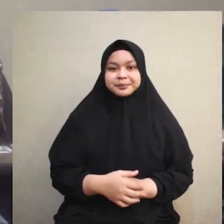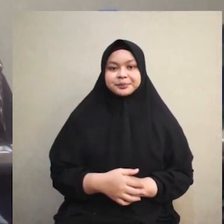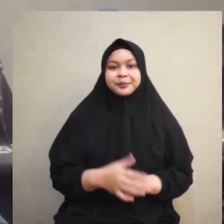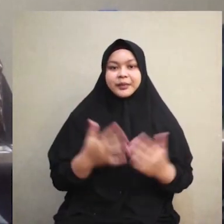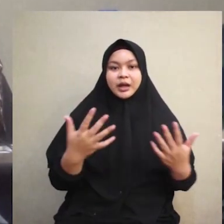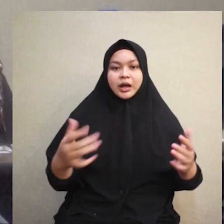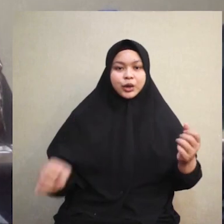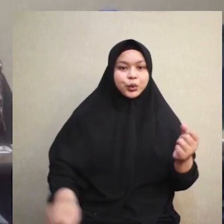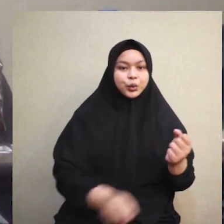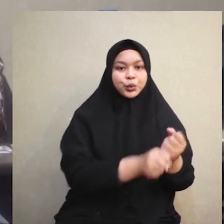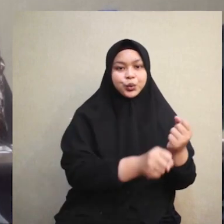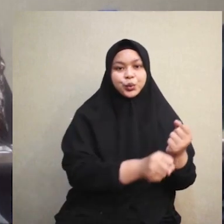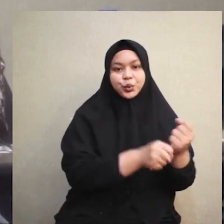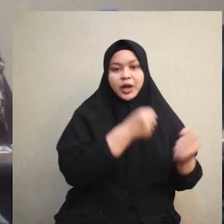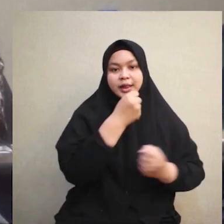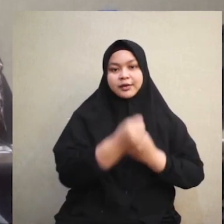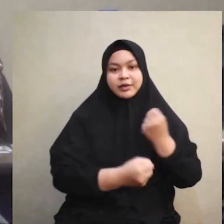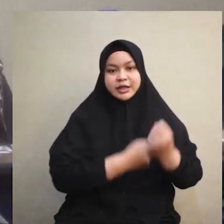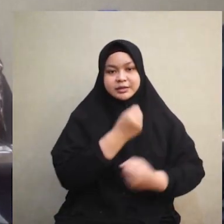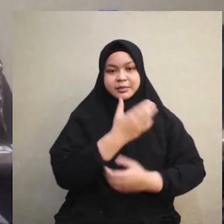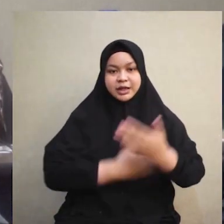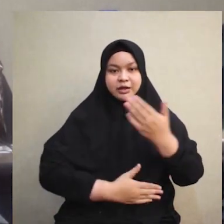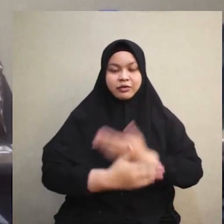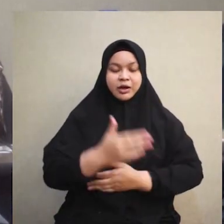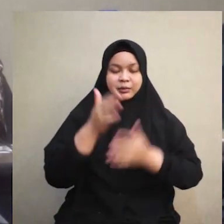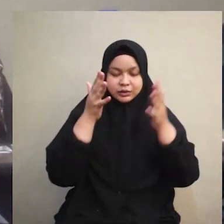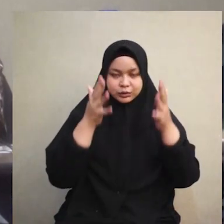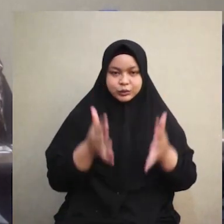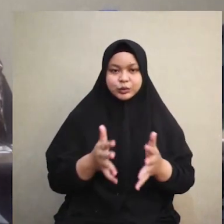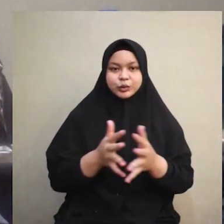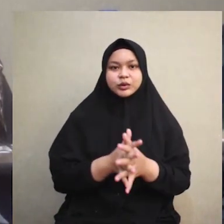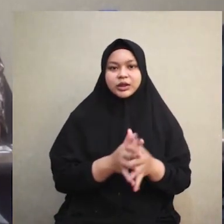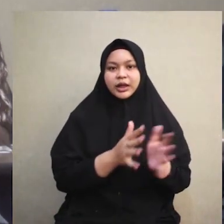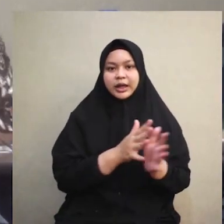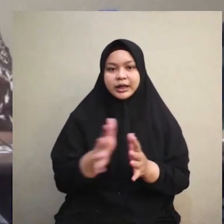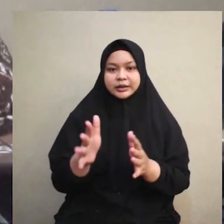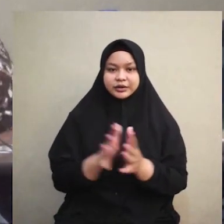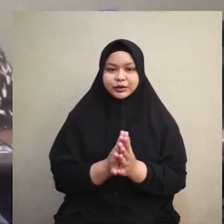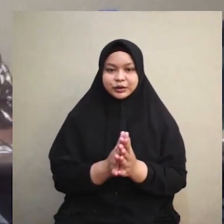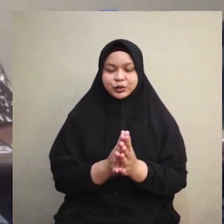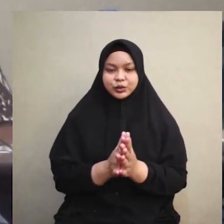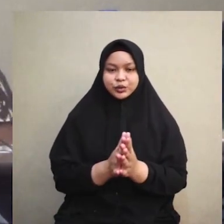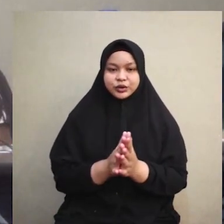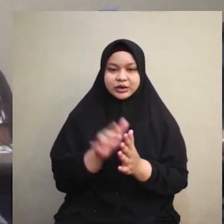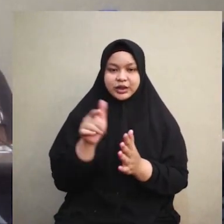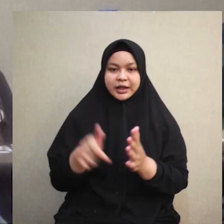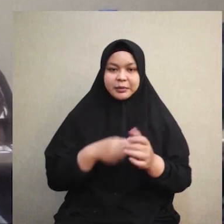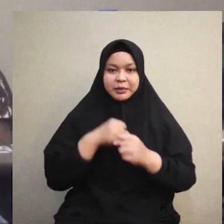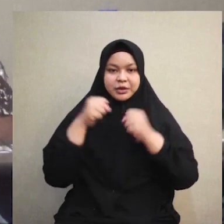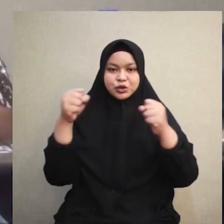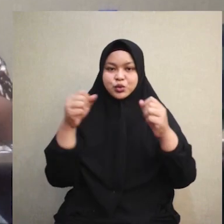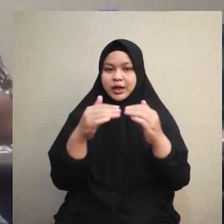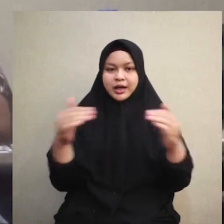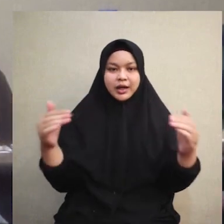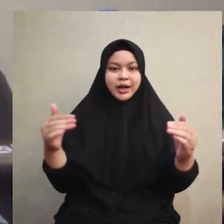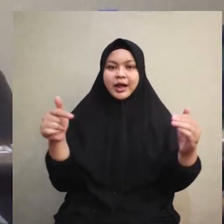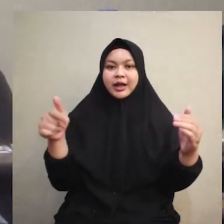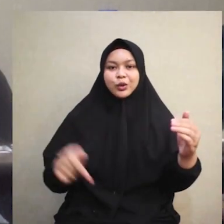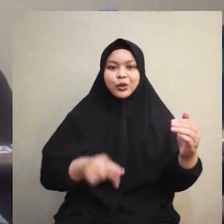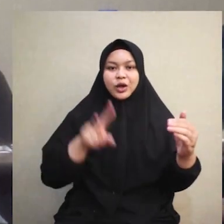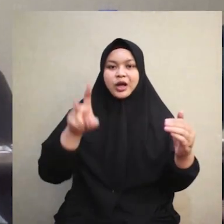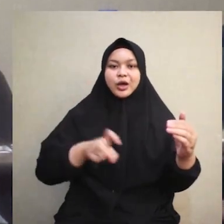dukungan pada aktivisme difabel ya khususnya yang bertempur di ranah keadilan ini harus terus dilakukan